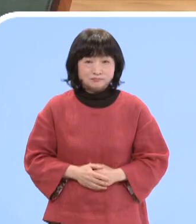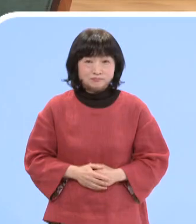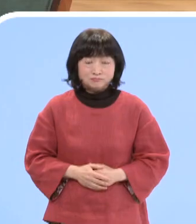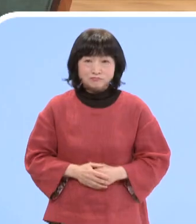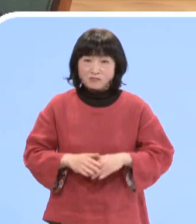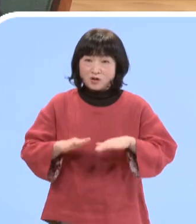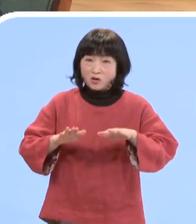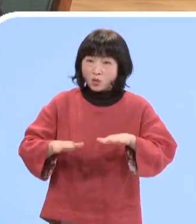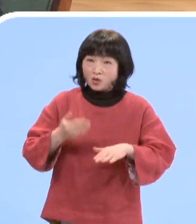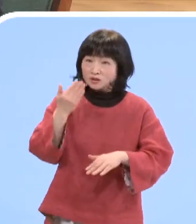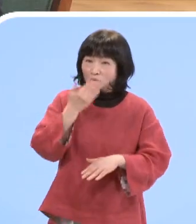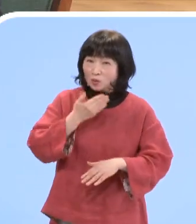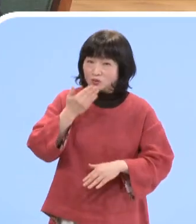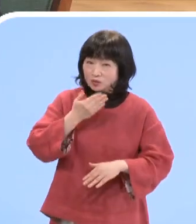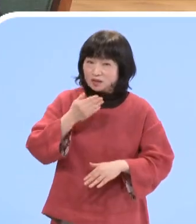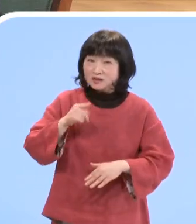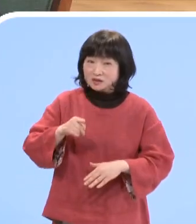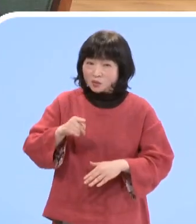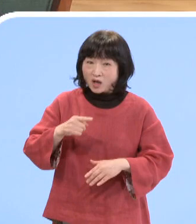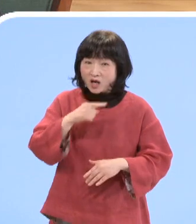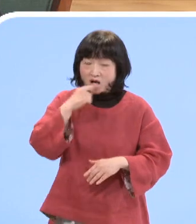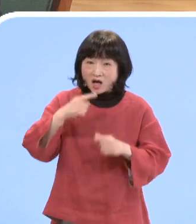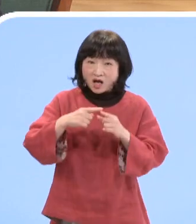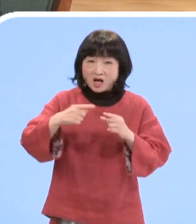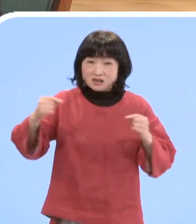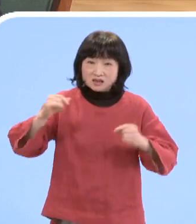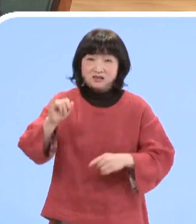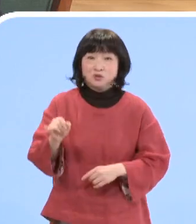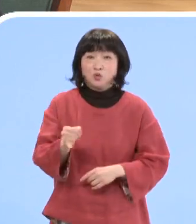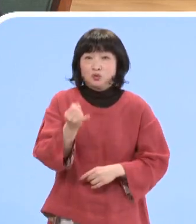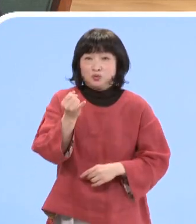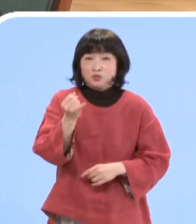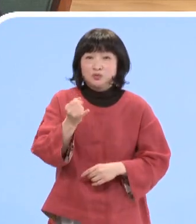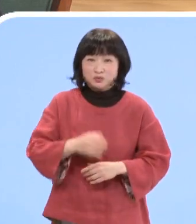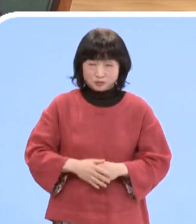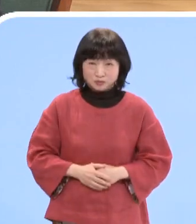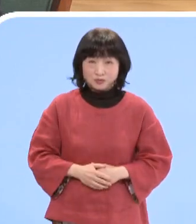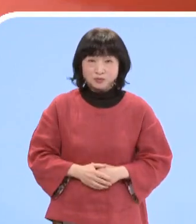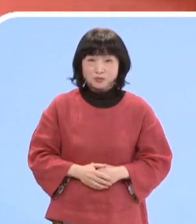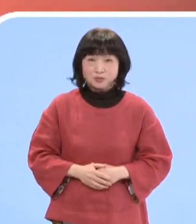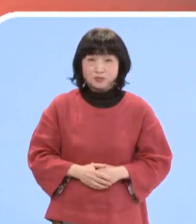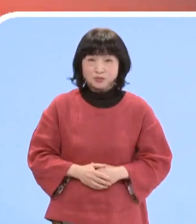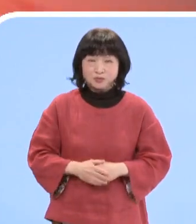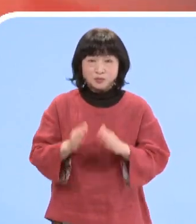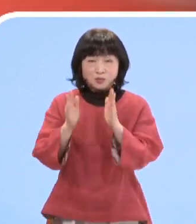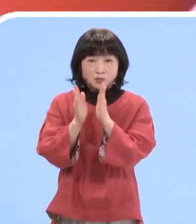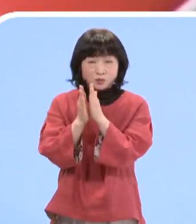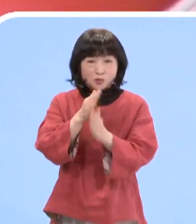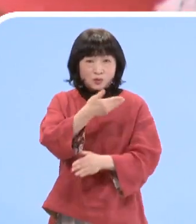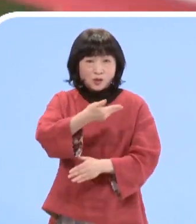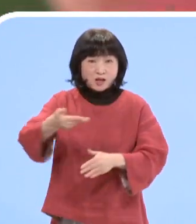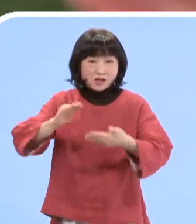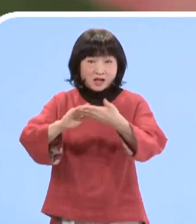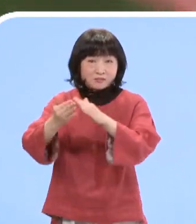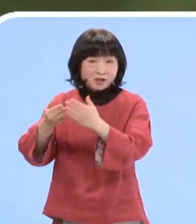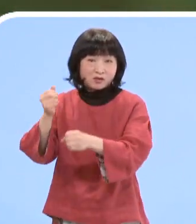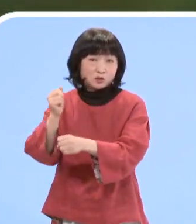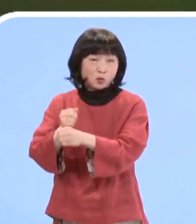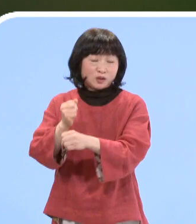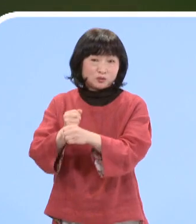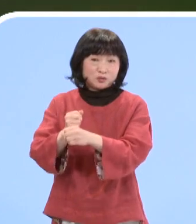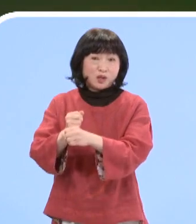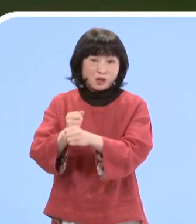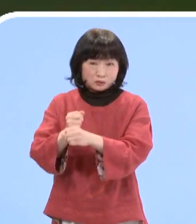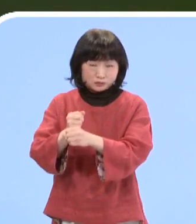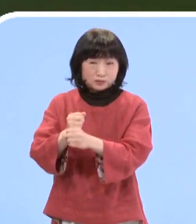今月のスイーツとして、はい、人参のジュースを、ね、用意したんです。上川町で作られているんですが、う